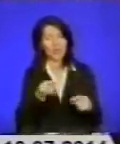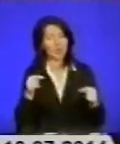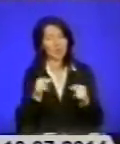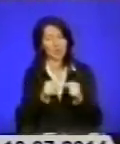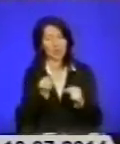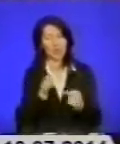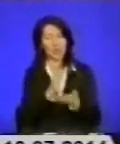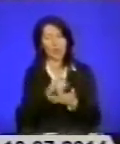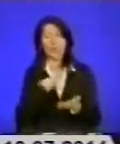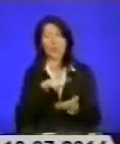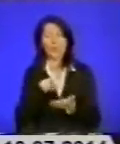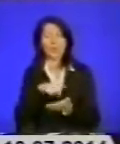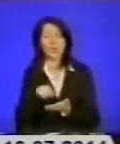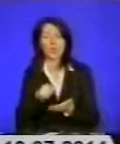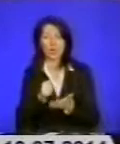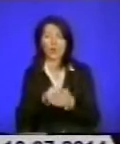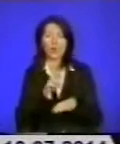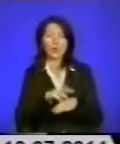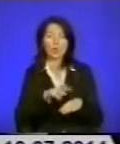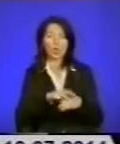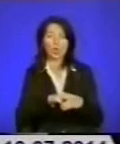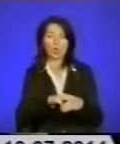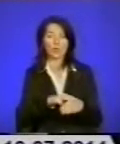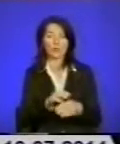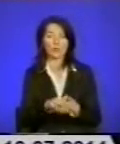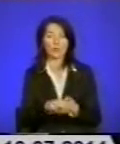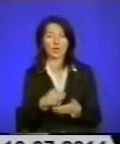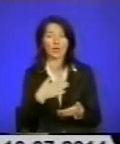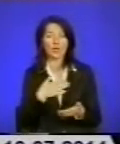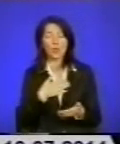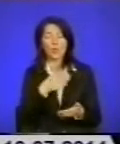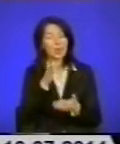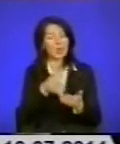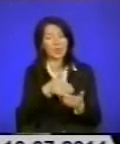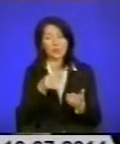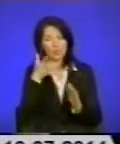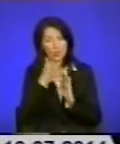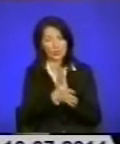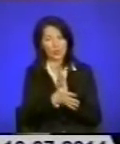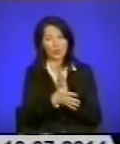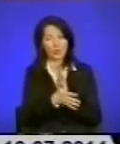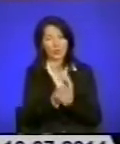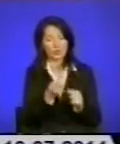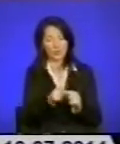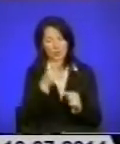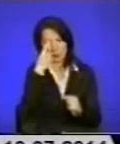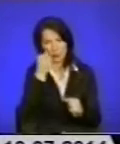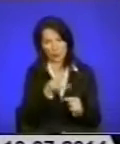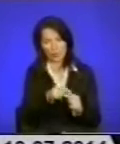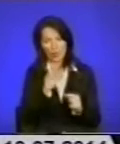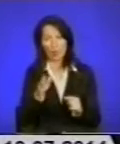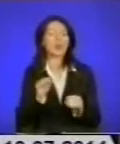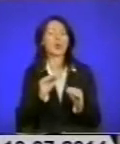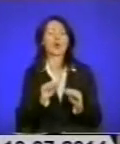мають певні питання до правоохоронців. По-перше, нам не зовсім зрозуміло оце повідомлення, яке було